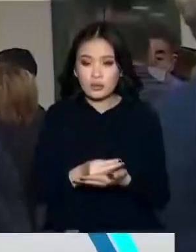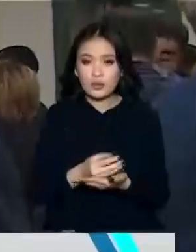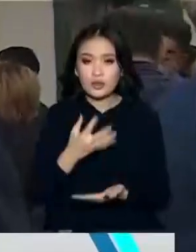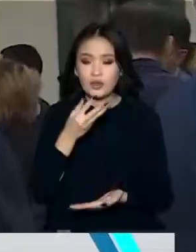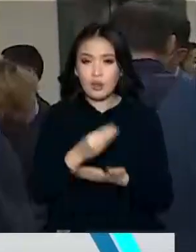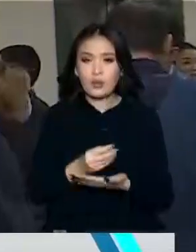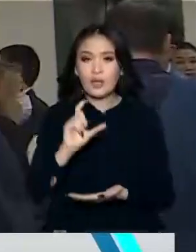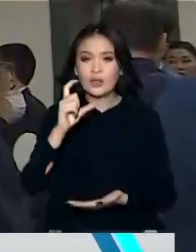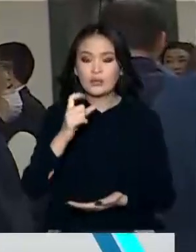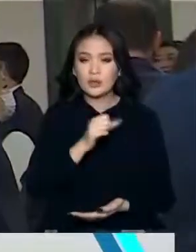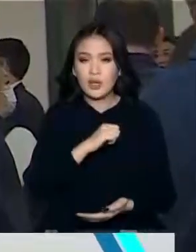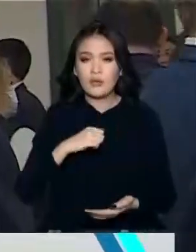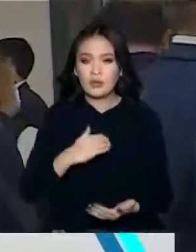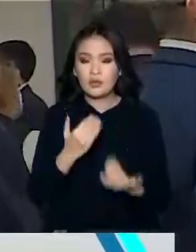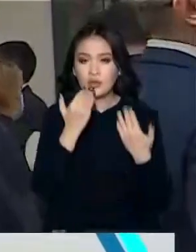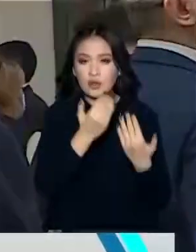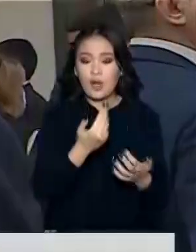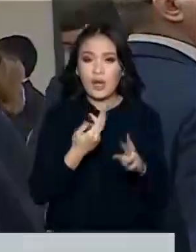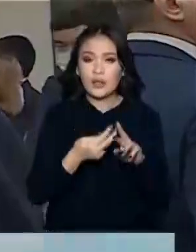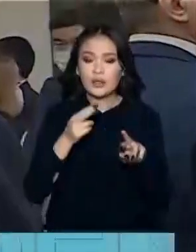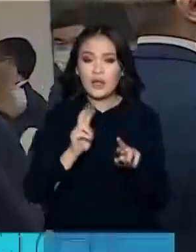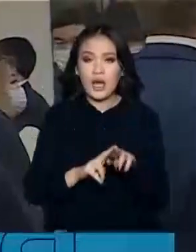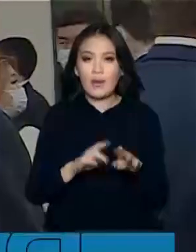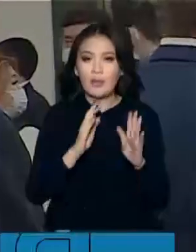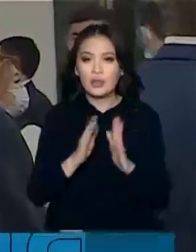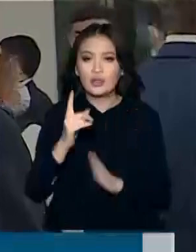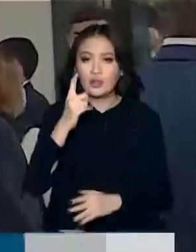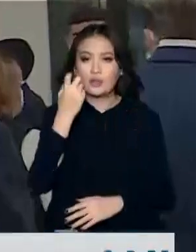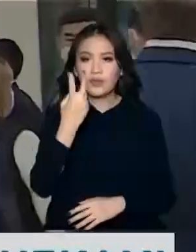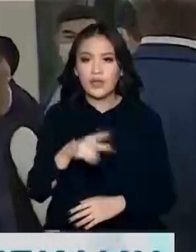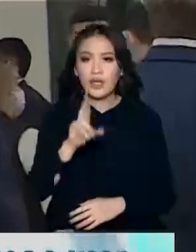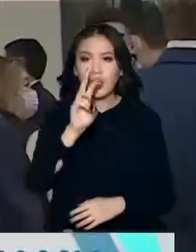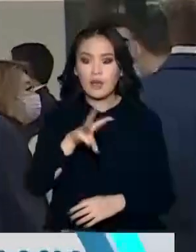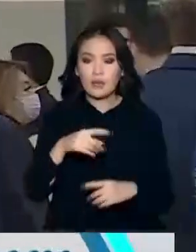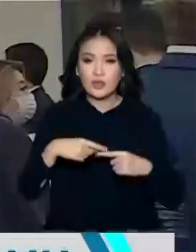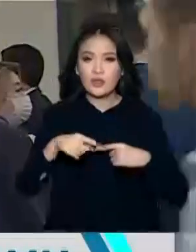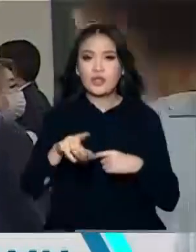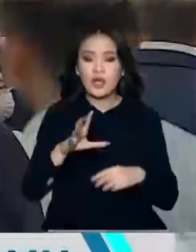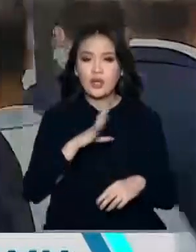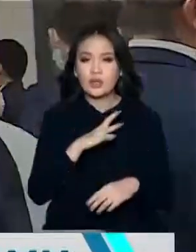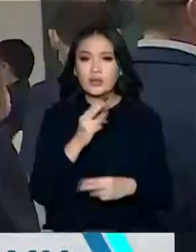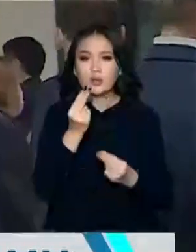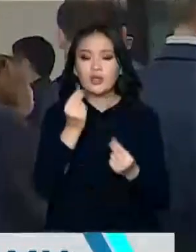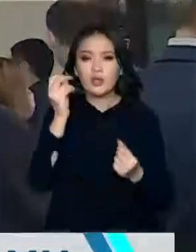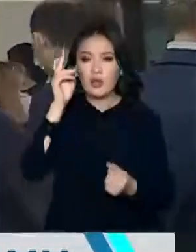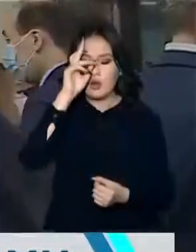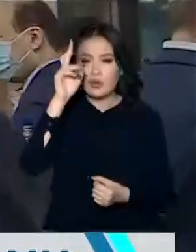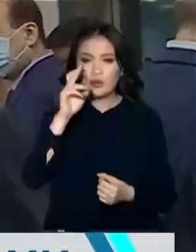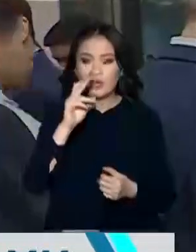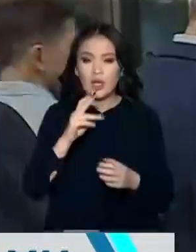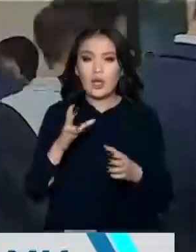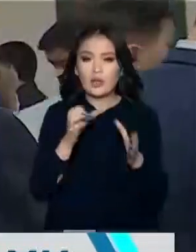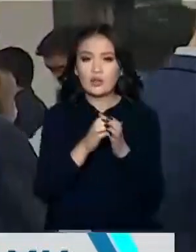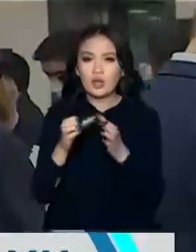самой Экибастуз Теплоэнерго и порядка 120 километров сетей, это частных, то есть принадлежащих организациям и,